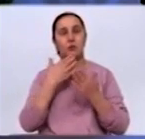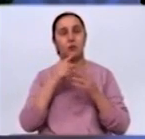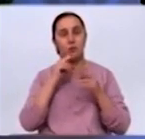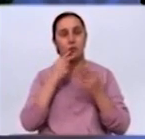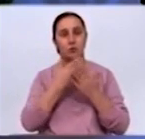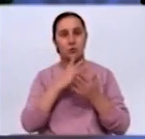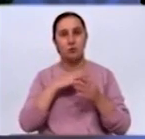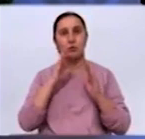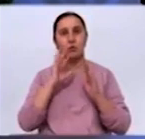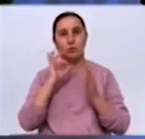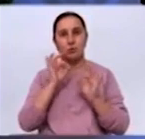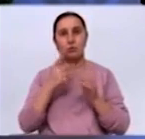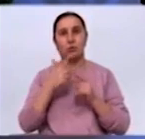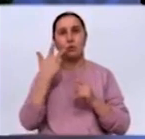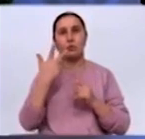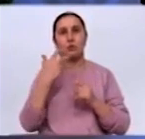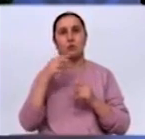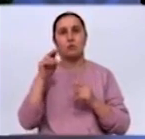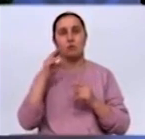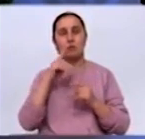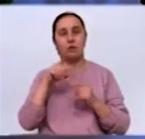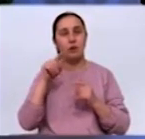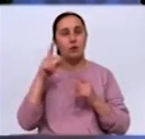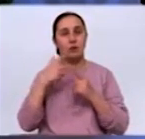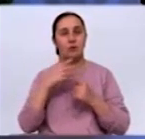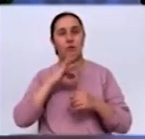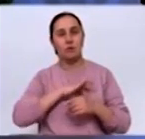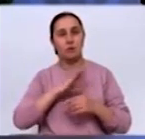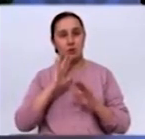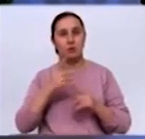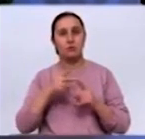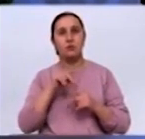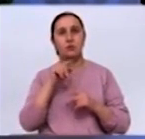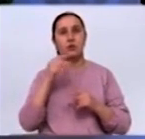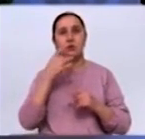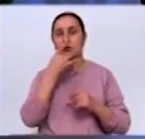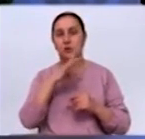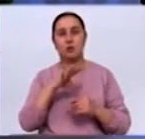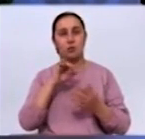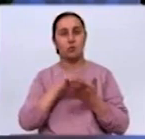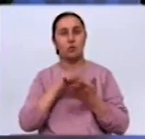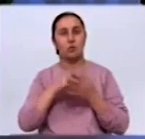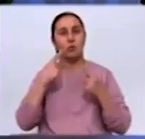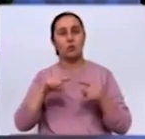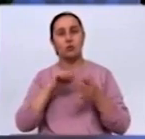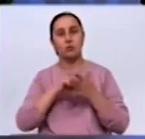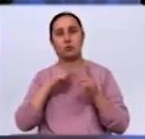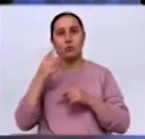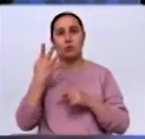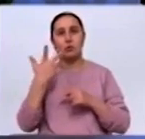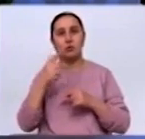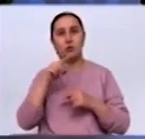qilganimizda to'g'ridan-to'g'ri biz 3W'ning, demak, xizmatidan foydalanamiz. Istalgan hujjatdan boshqa hujjatga